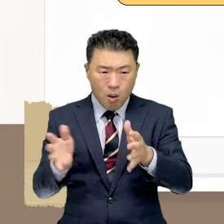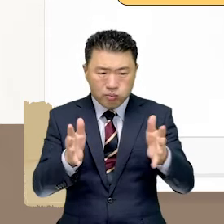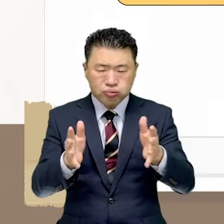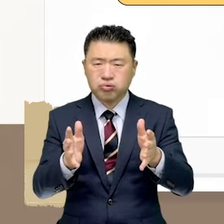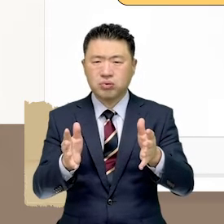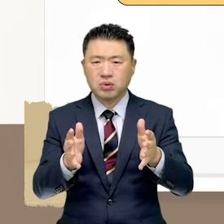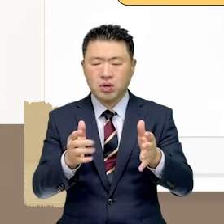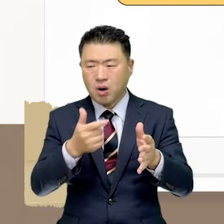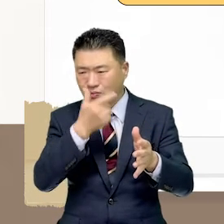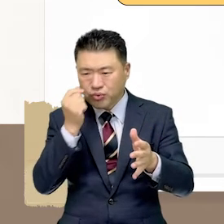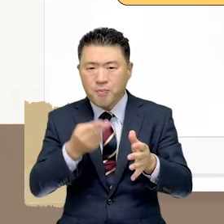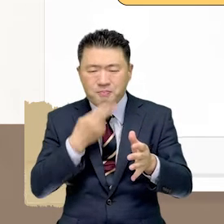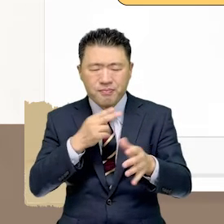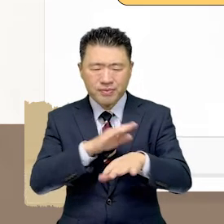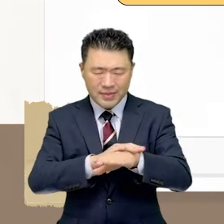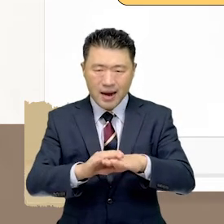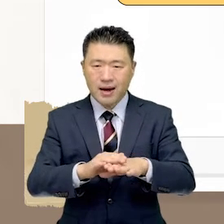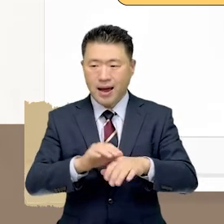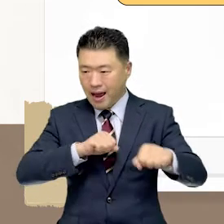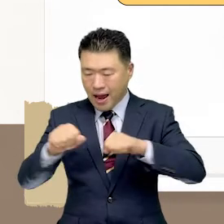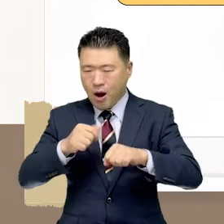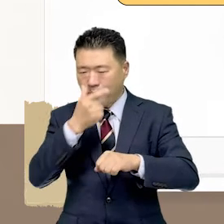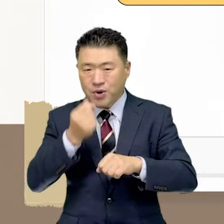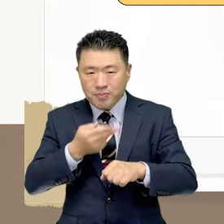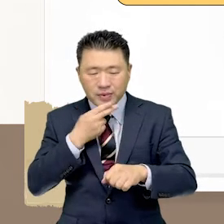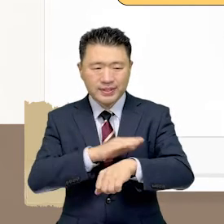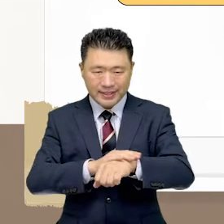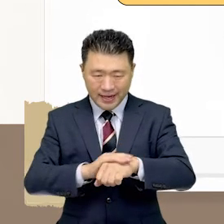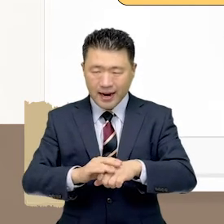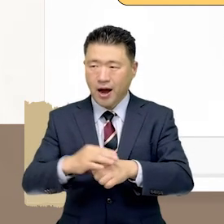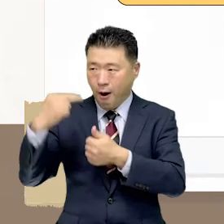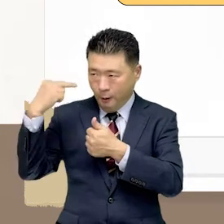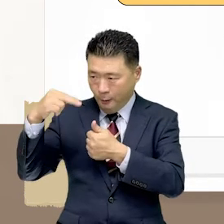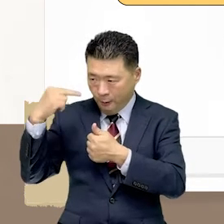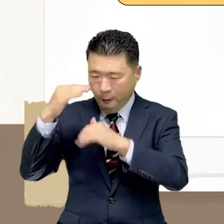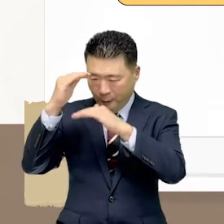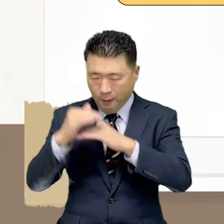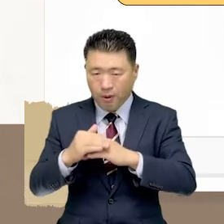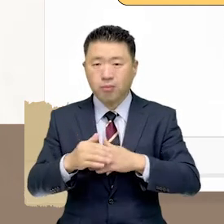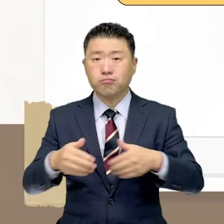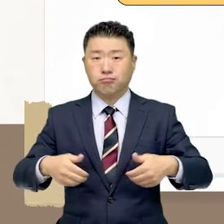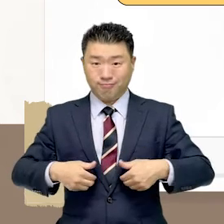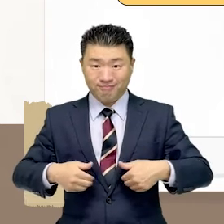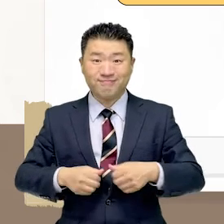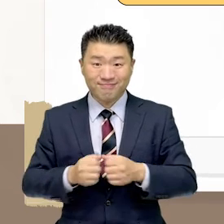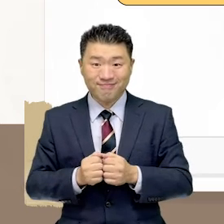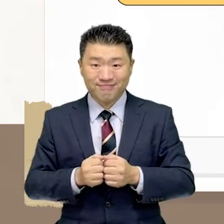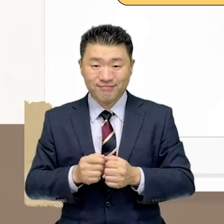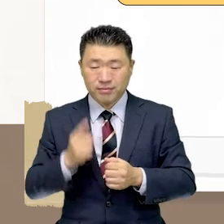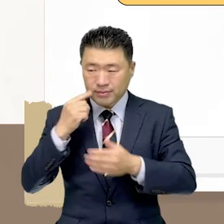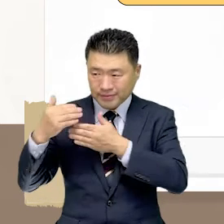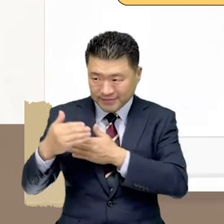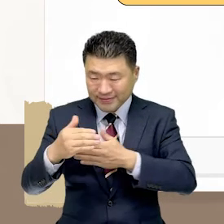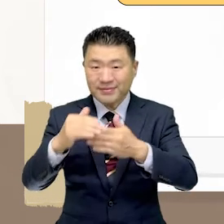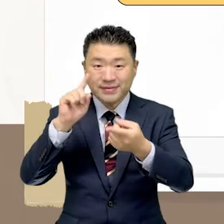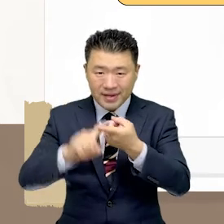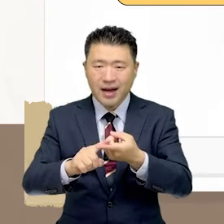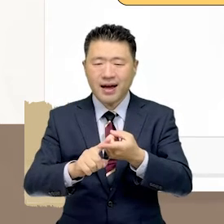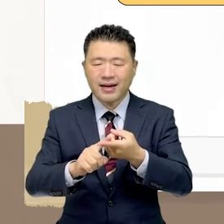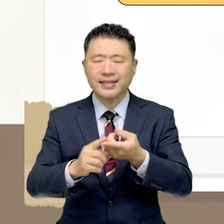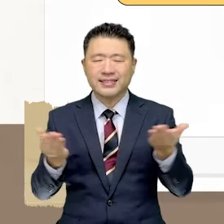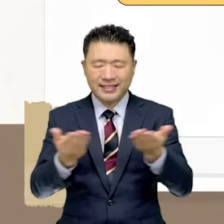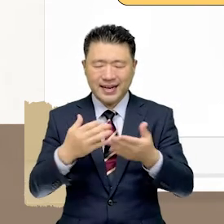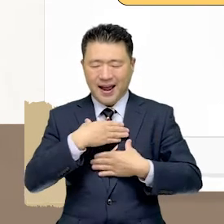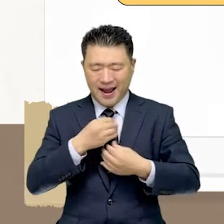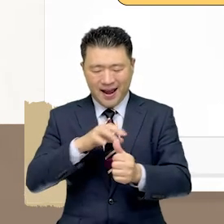제거하고 불안전한 행동을 하지 않기 위한 산업안전 교육 등의 조치가 필요하며 이러한 조치들이 산업안전이라고 할